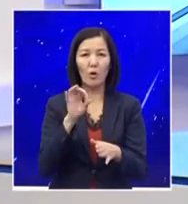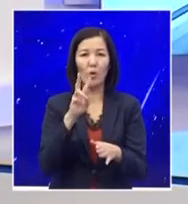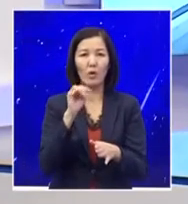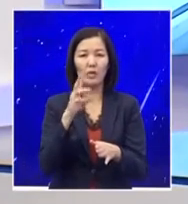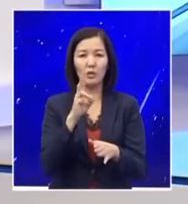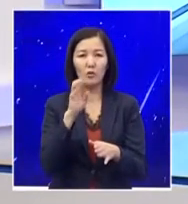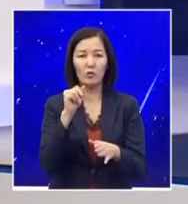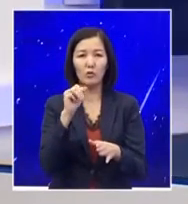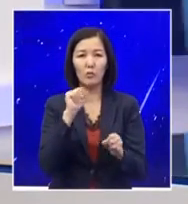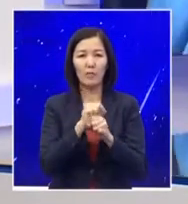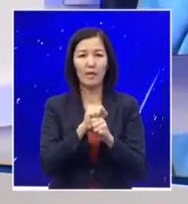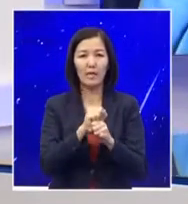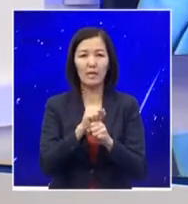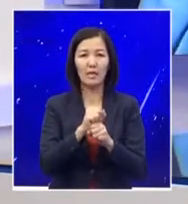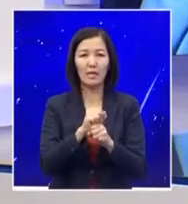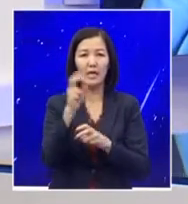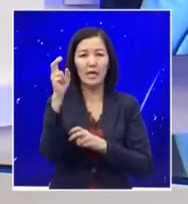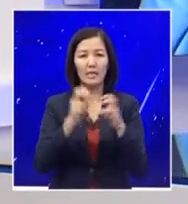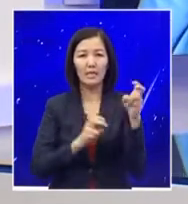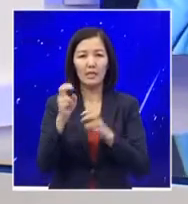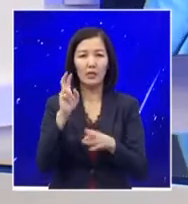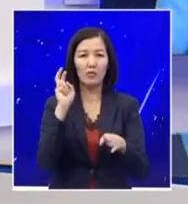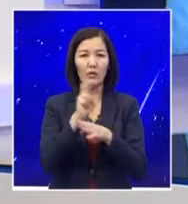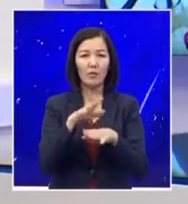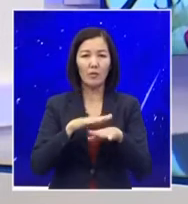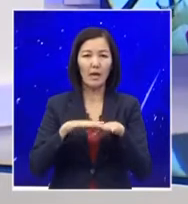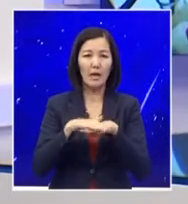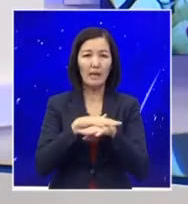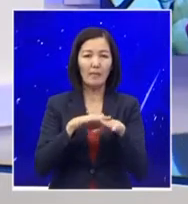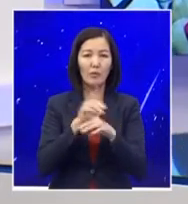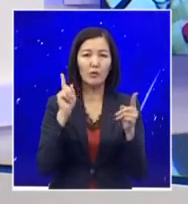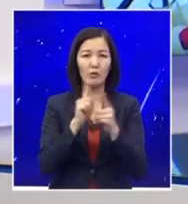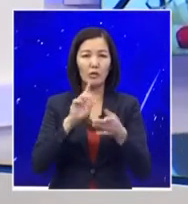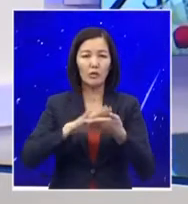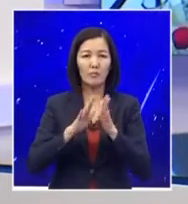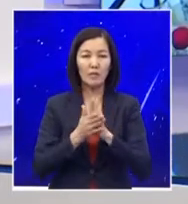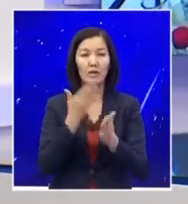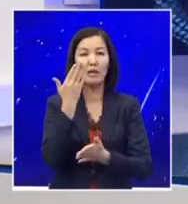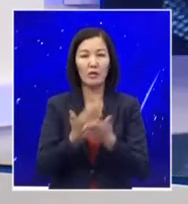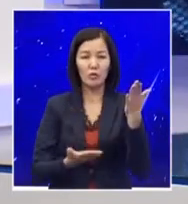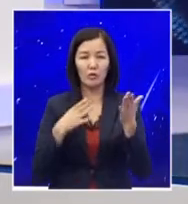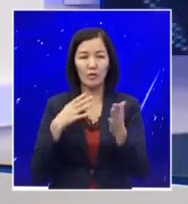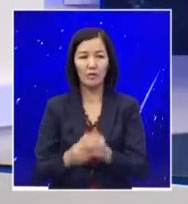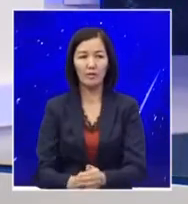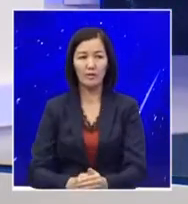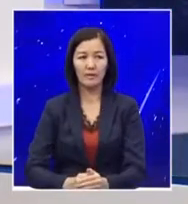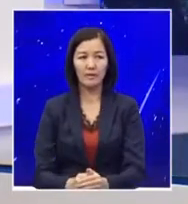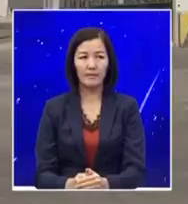Нұрлы жол бекетінде Жаркент крахмал сырне зауытына барды. Тұрғылықты халықтығымен жүздесіп, жағдайларына қанықты.